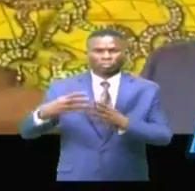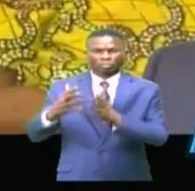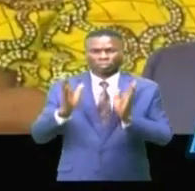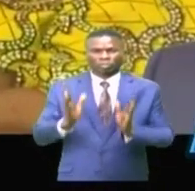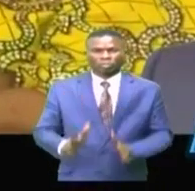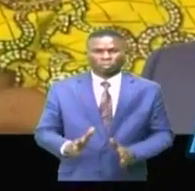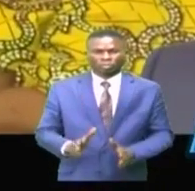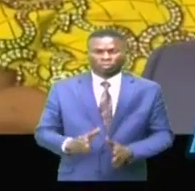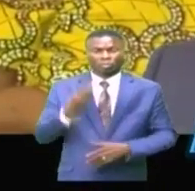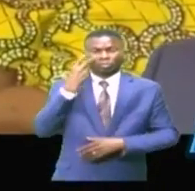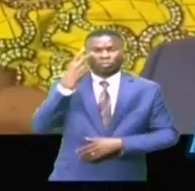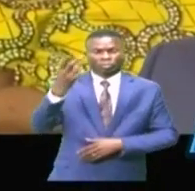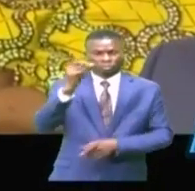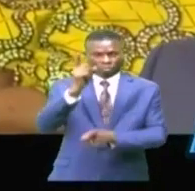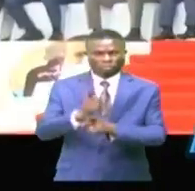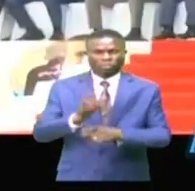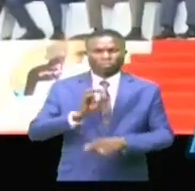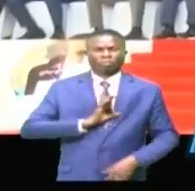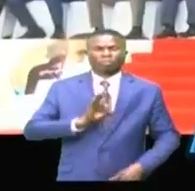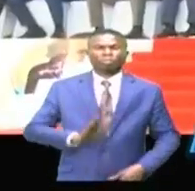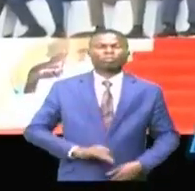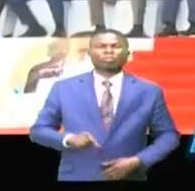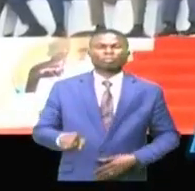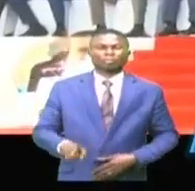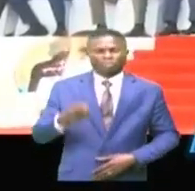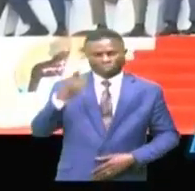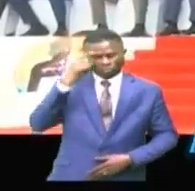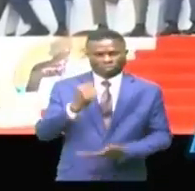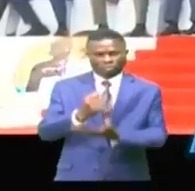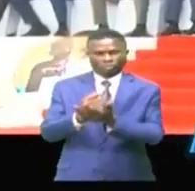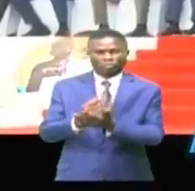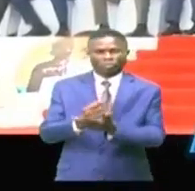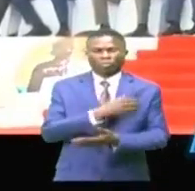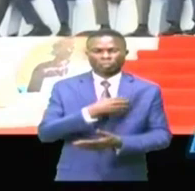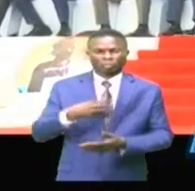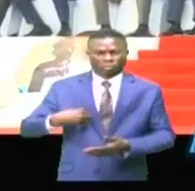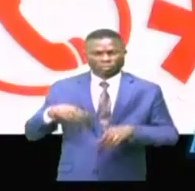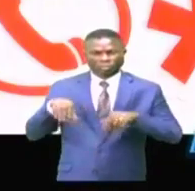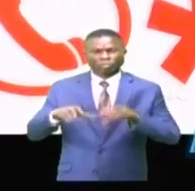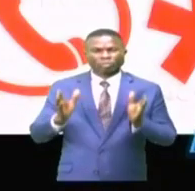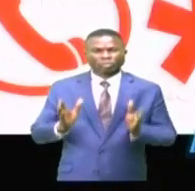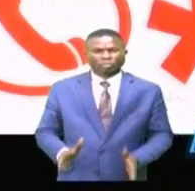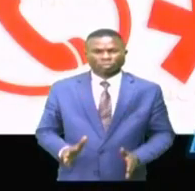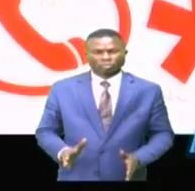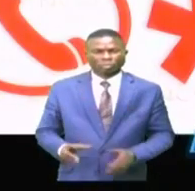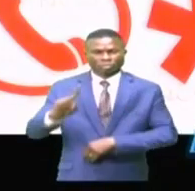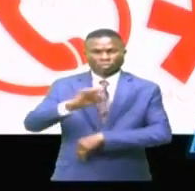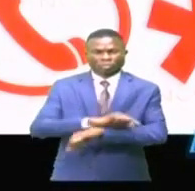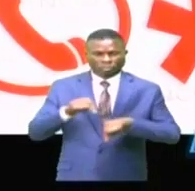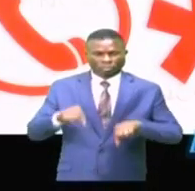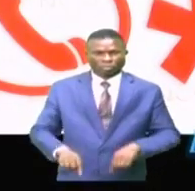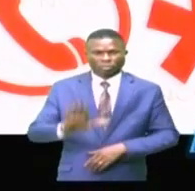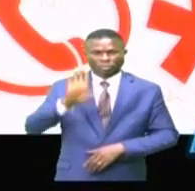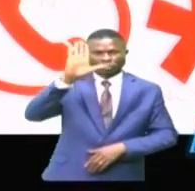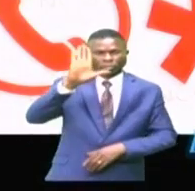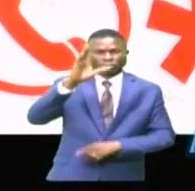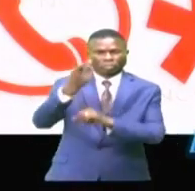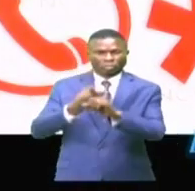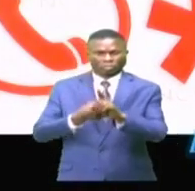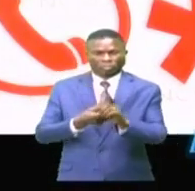une vision du président Félix Antoine Tshisekedi qui s'est matérialise en ce jour du 5 septembre